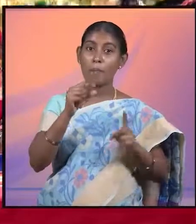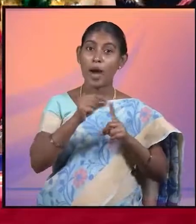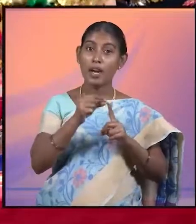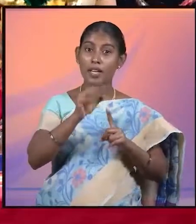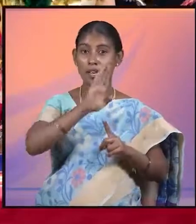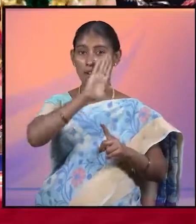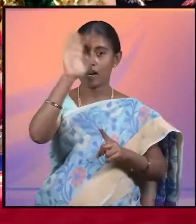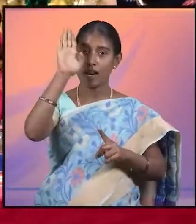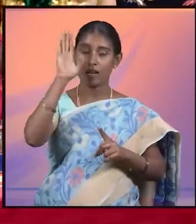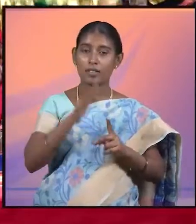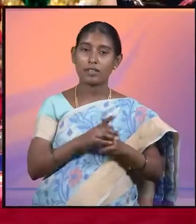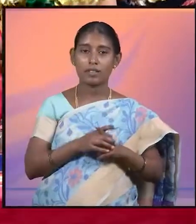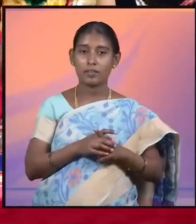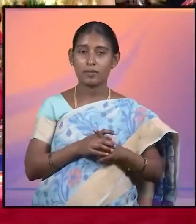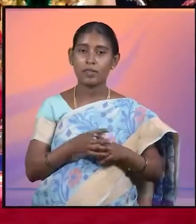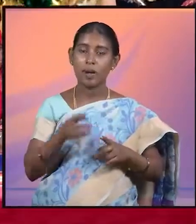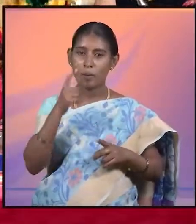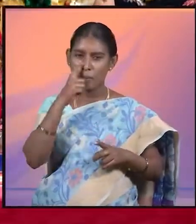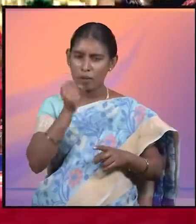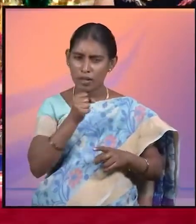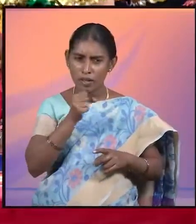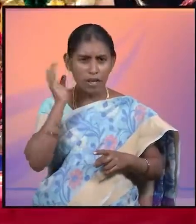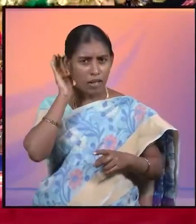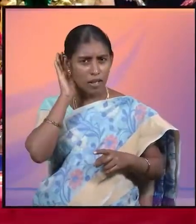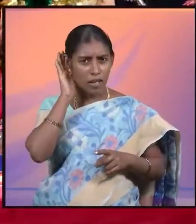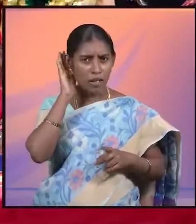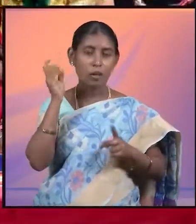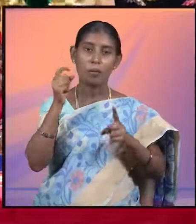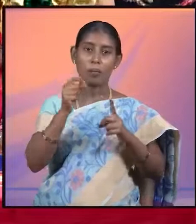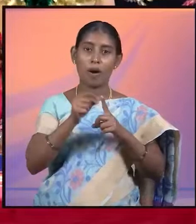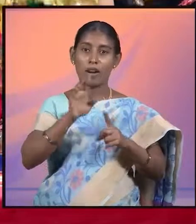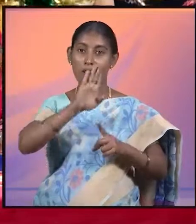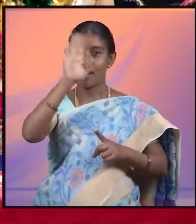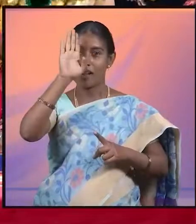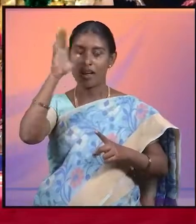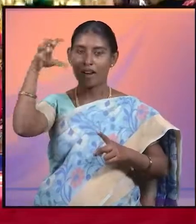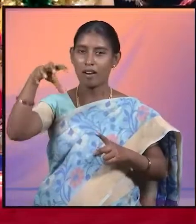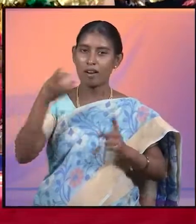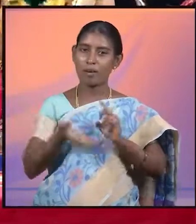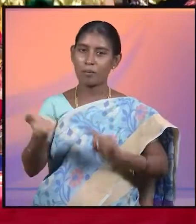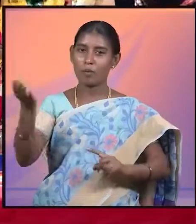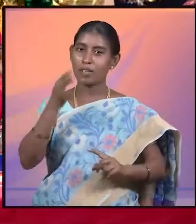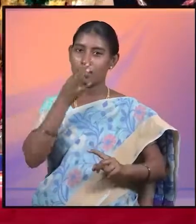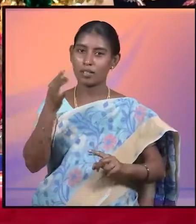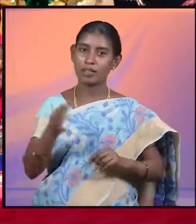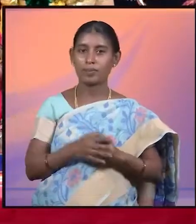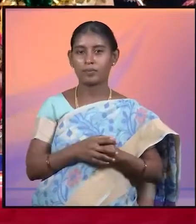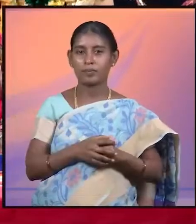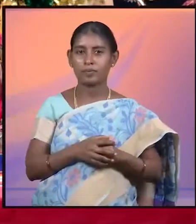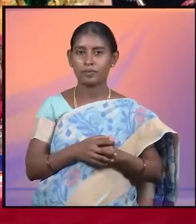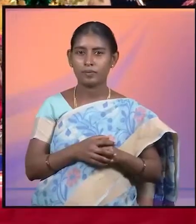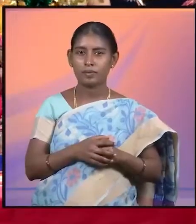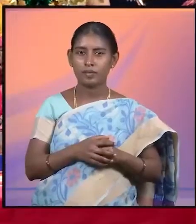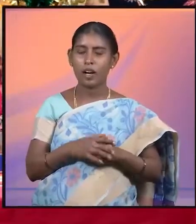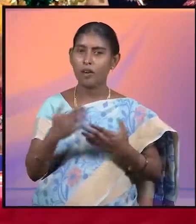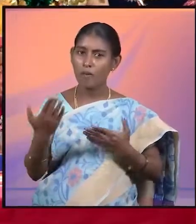நாட்டுக்கு சென்றாரு, கண்டாரு கண்டாரு அம்மையாரே ஓடோடி வந்தாரு வந்தாரு.